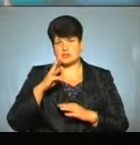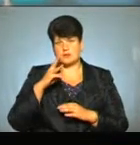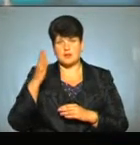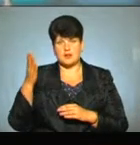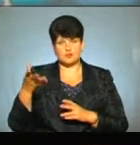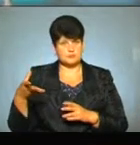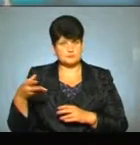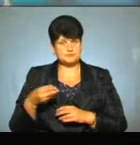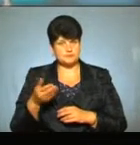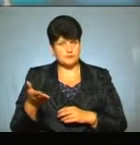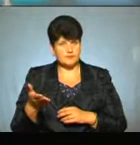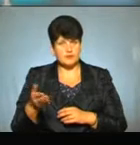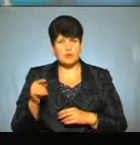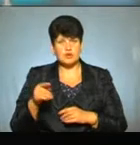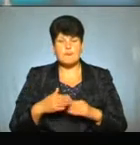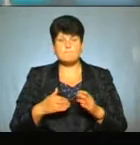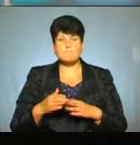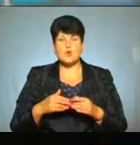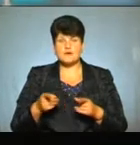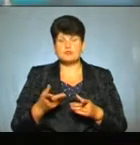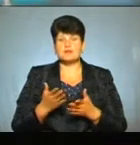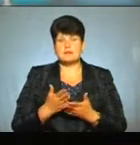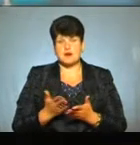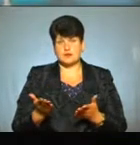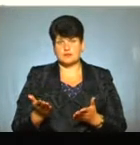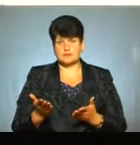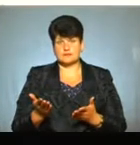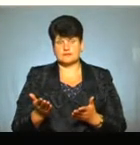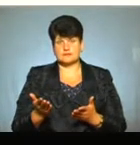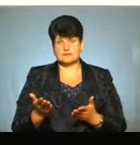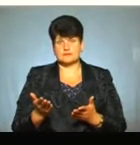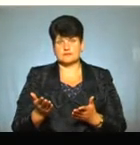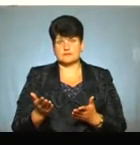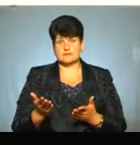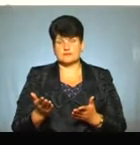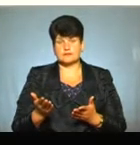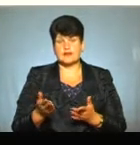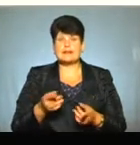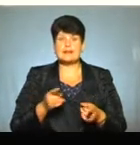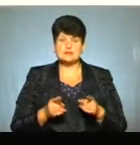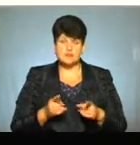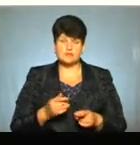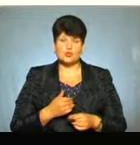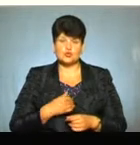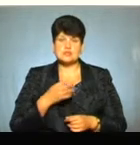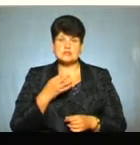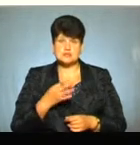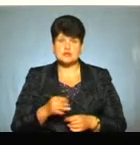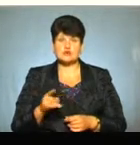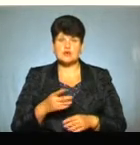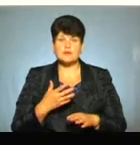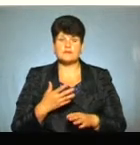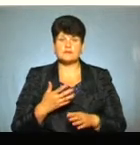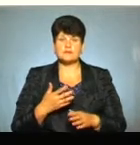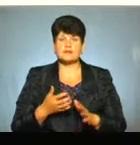заробітну плату платять саме по тій професії, яку вони мають. Насправді хочу сказати, що